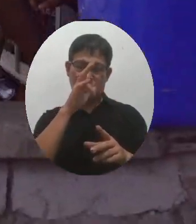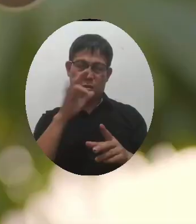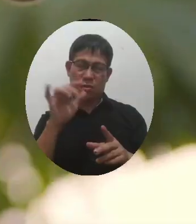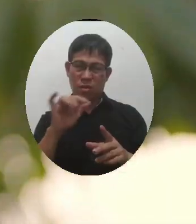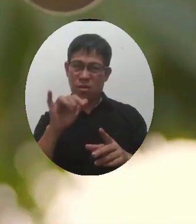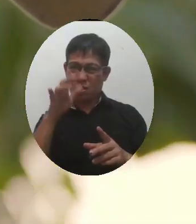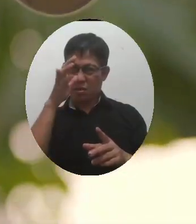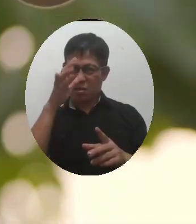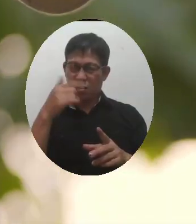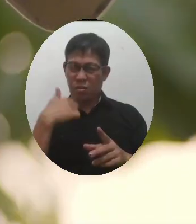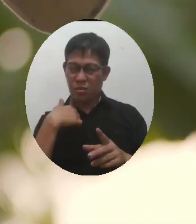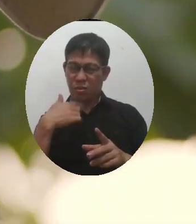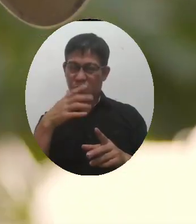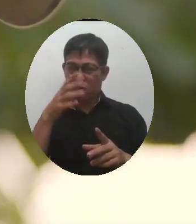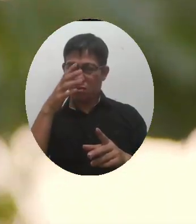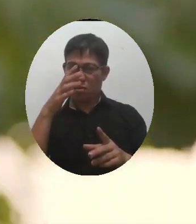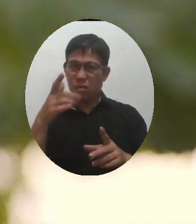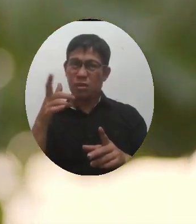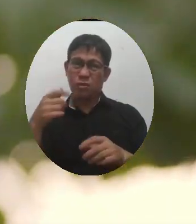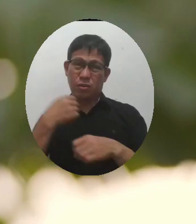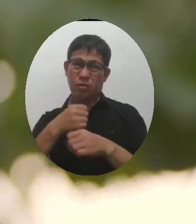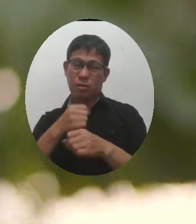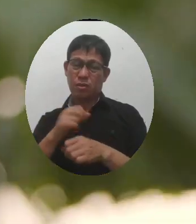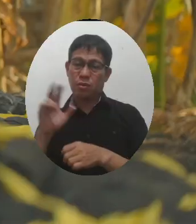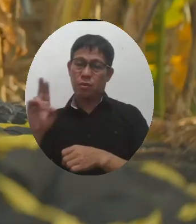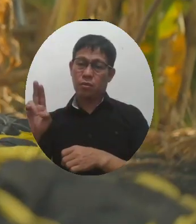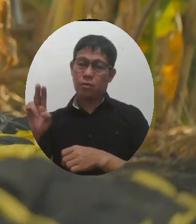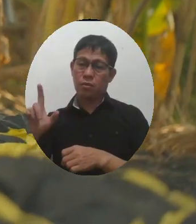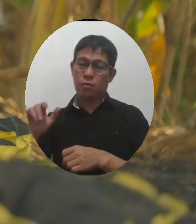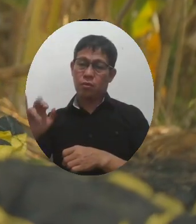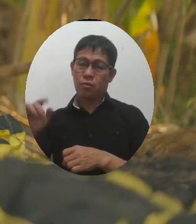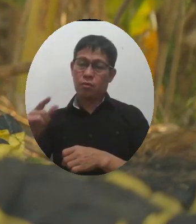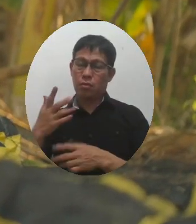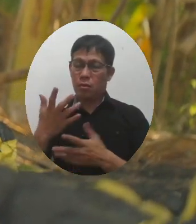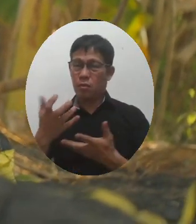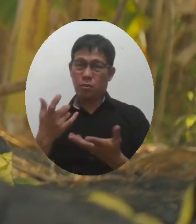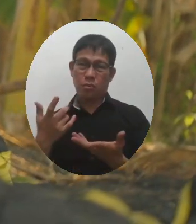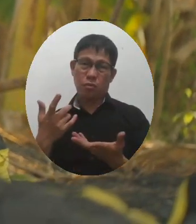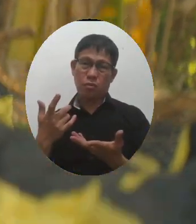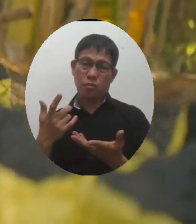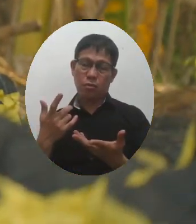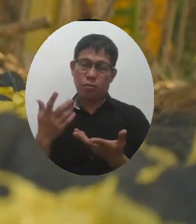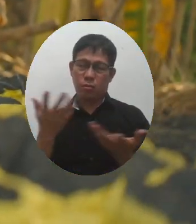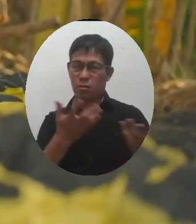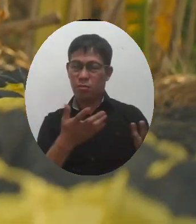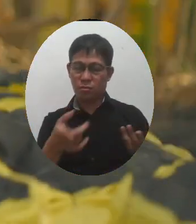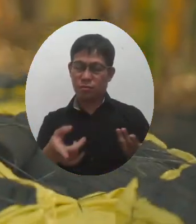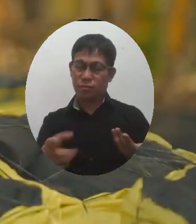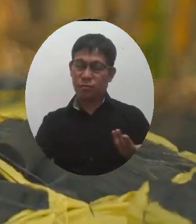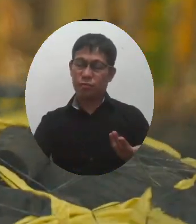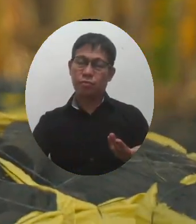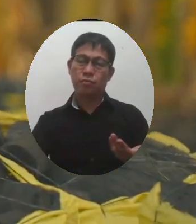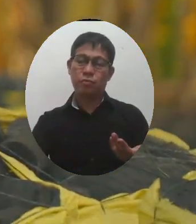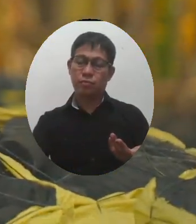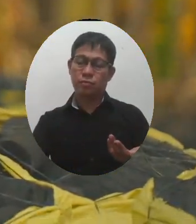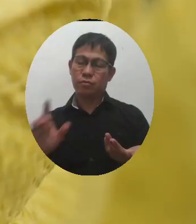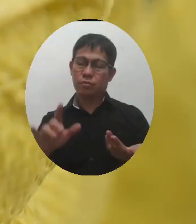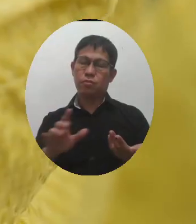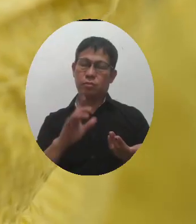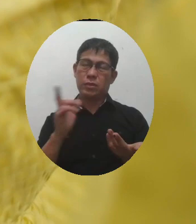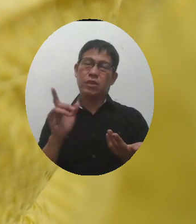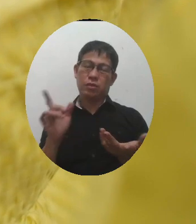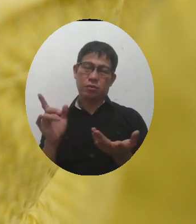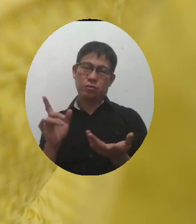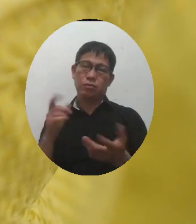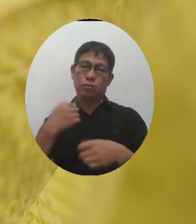Tapos yung tatay ko po, malapit lang din po dito, nag-uuling po sila. Pag po may gustong magpauling,